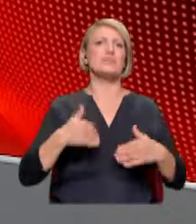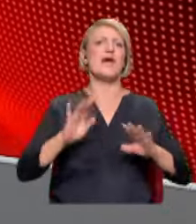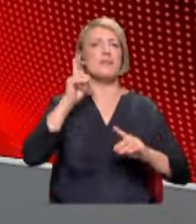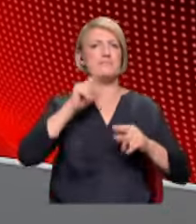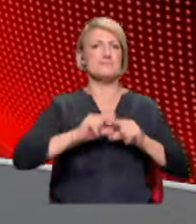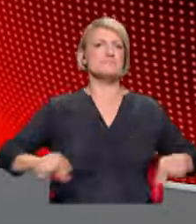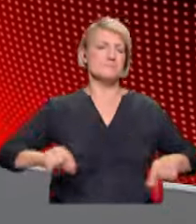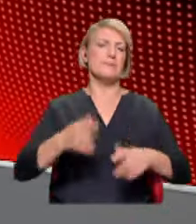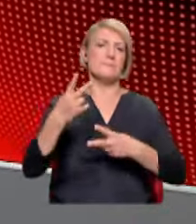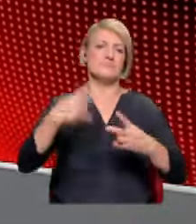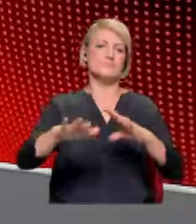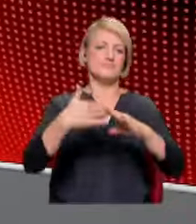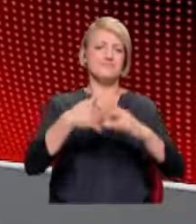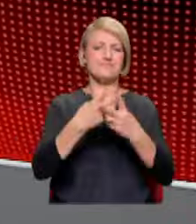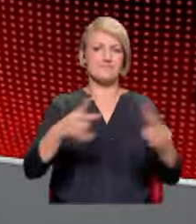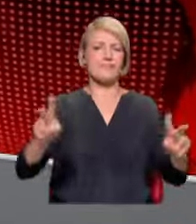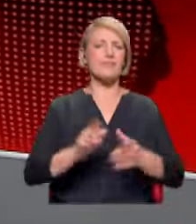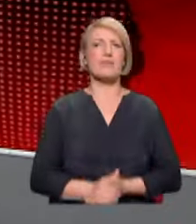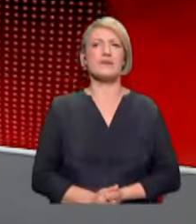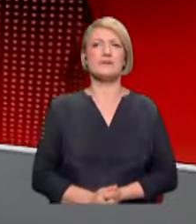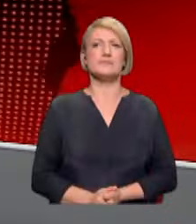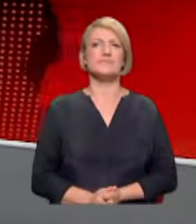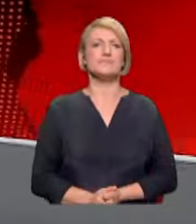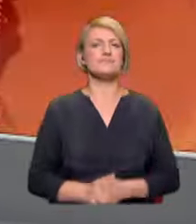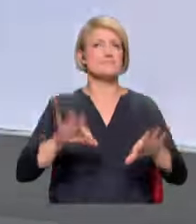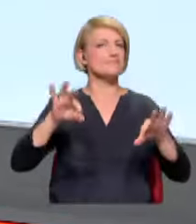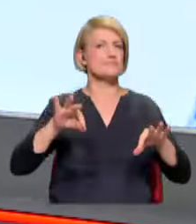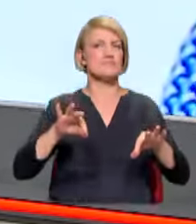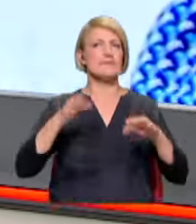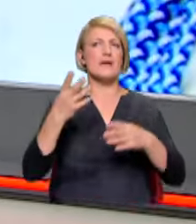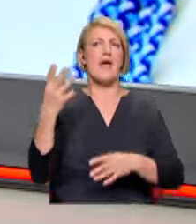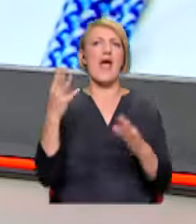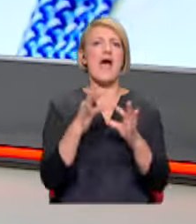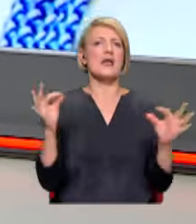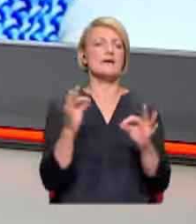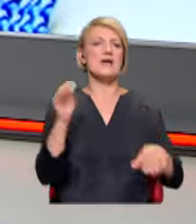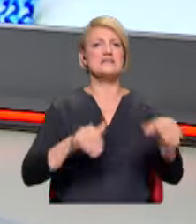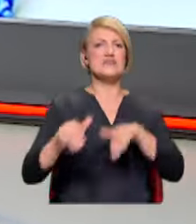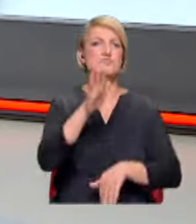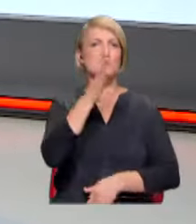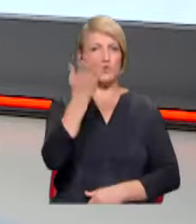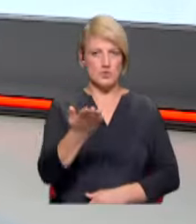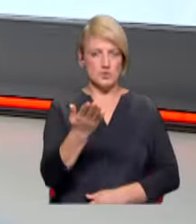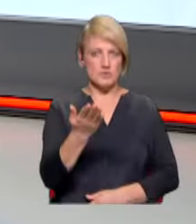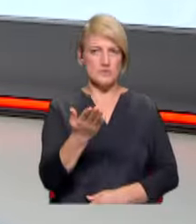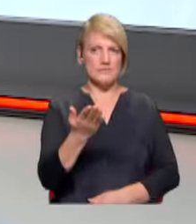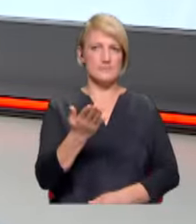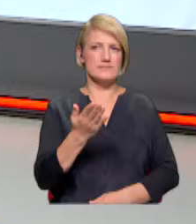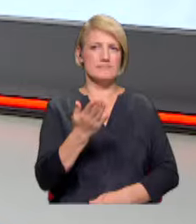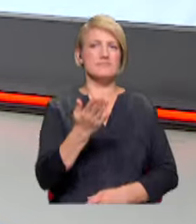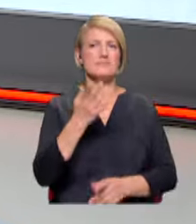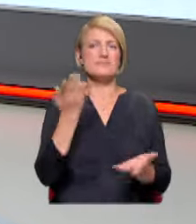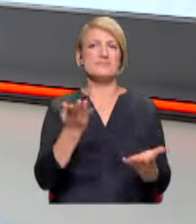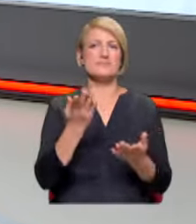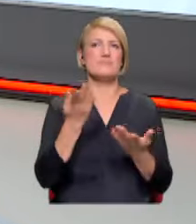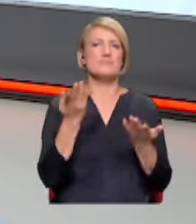etiketiyle paylaşabilirsiniz manşe temizi atacak olursak Efendim Erken seçim biliyorsunuz macun